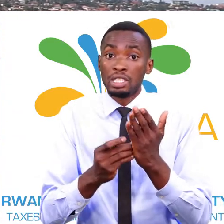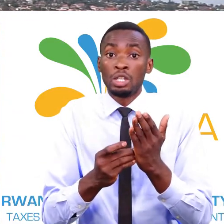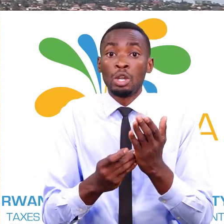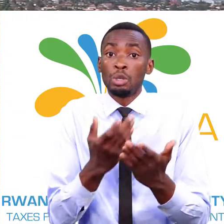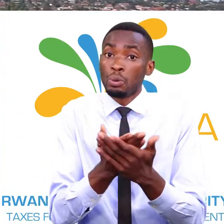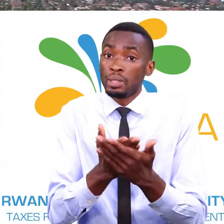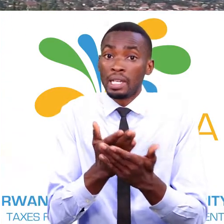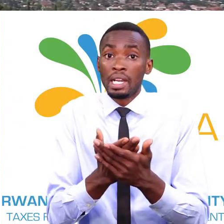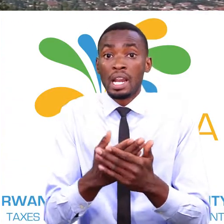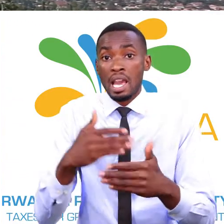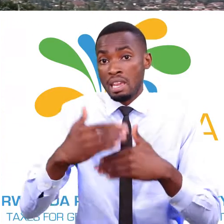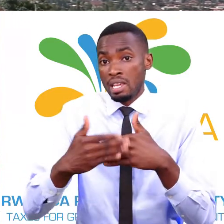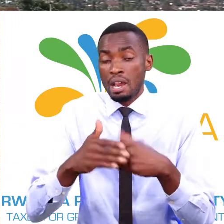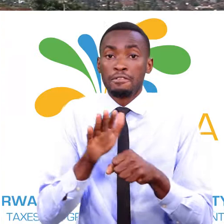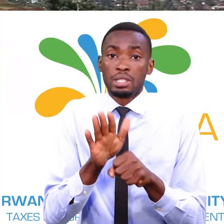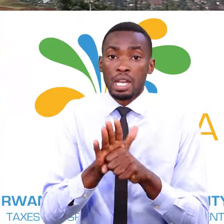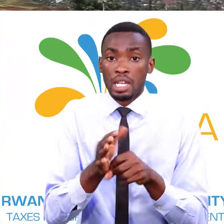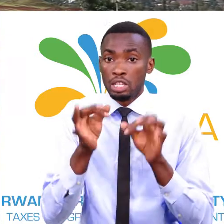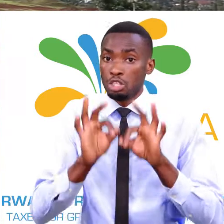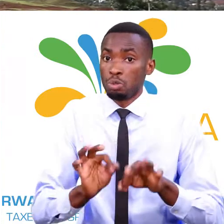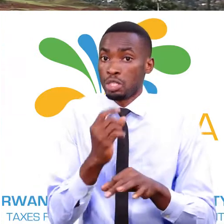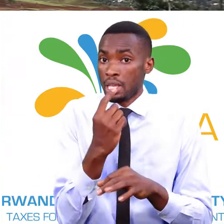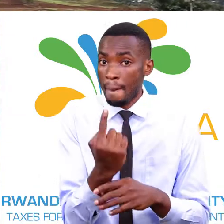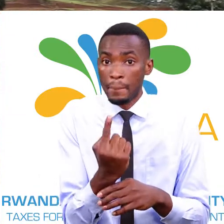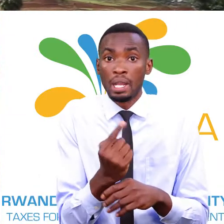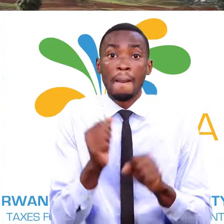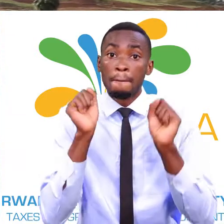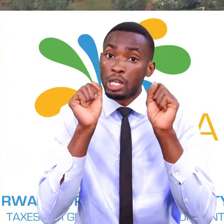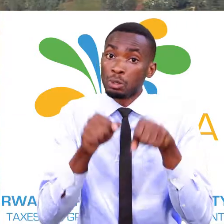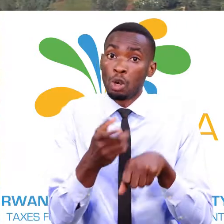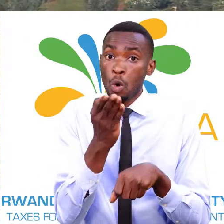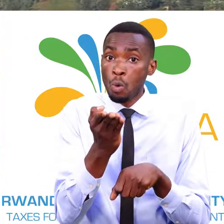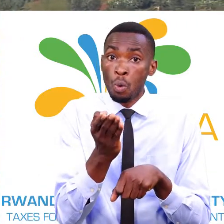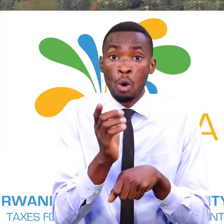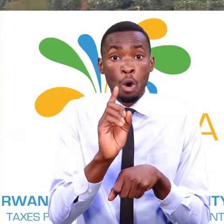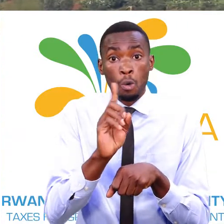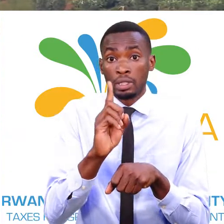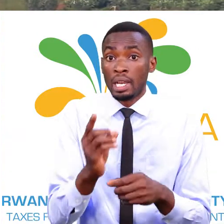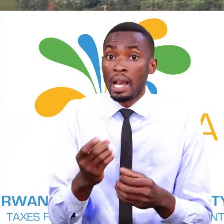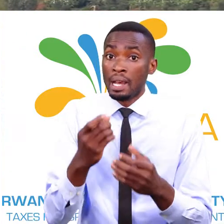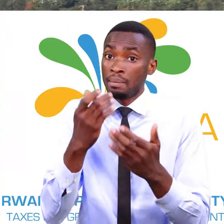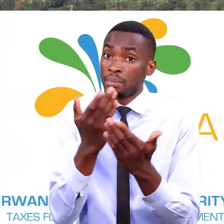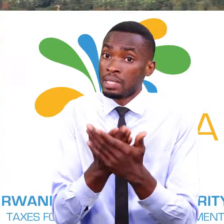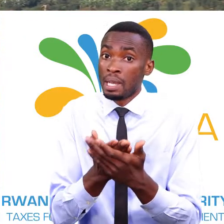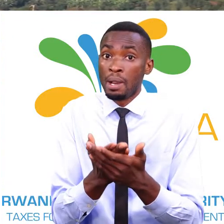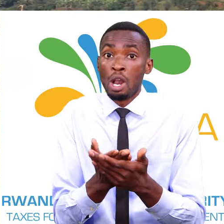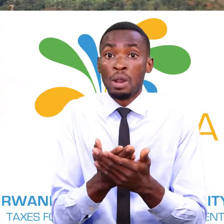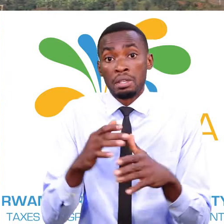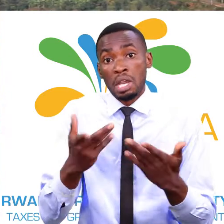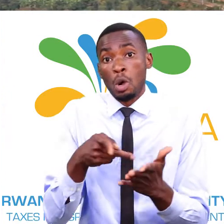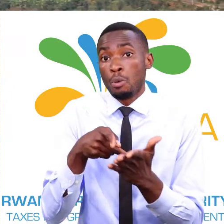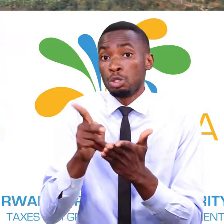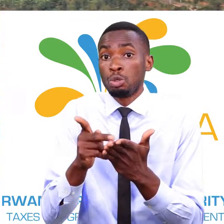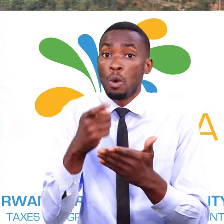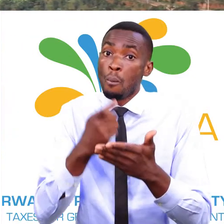mutungo utimukanwa iregereje. Icya mbere, birashoboka cyane ko waba utaramenyekanisha cyangwa se ngo nishyure